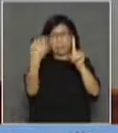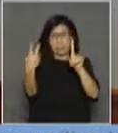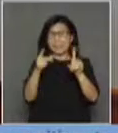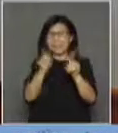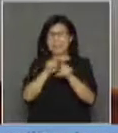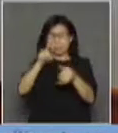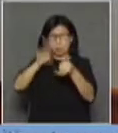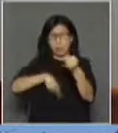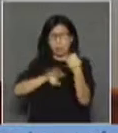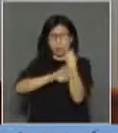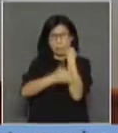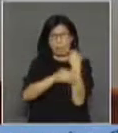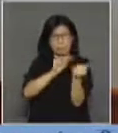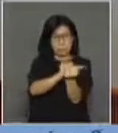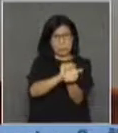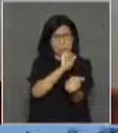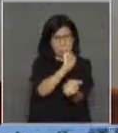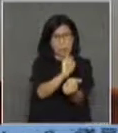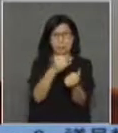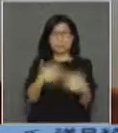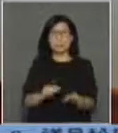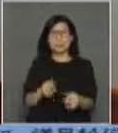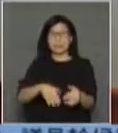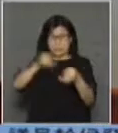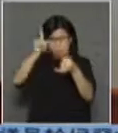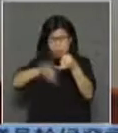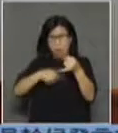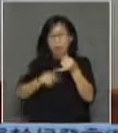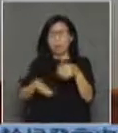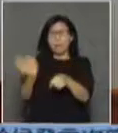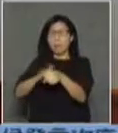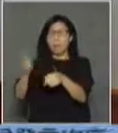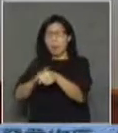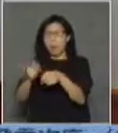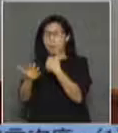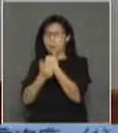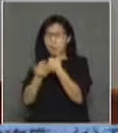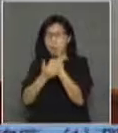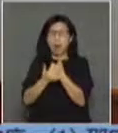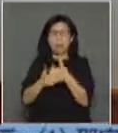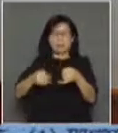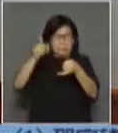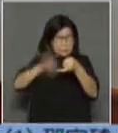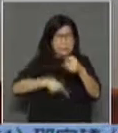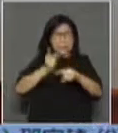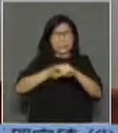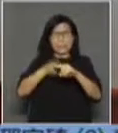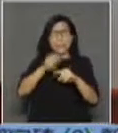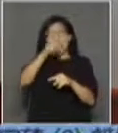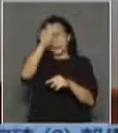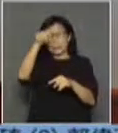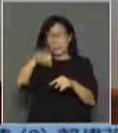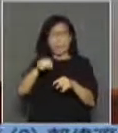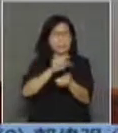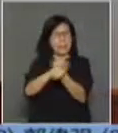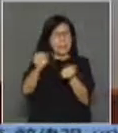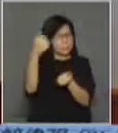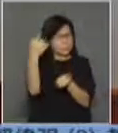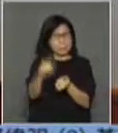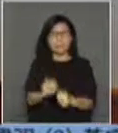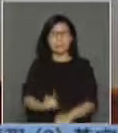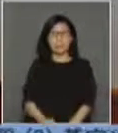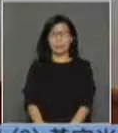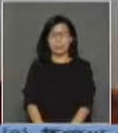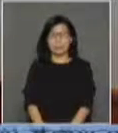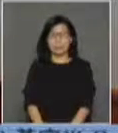控。這些是事後補獲措施，並不能夠真正解決問題。